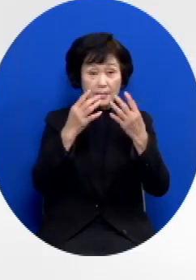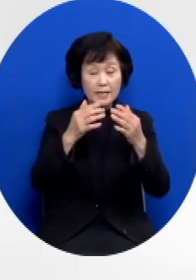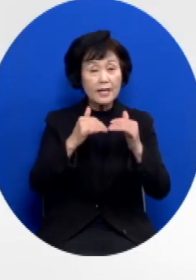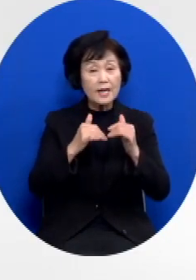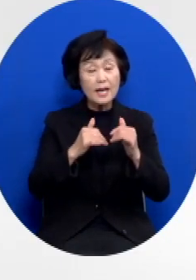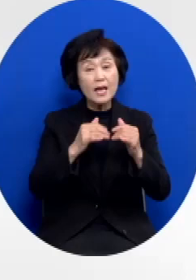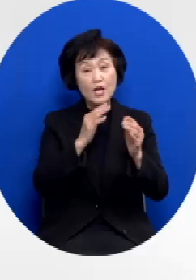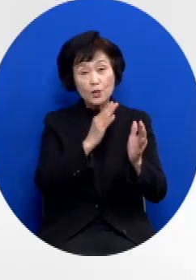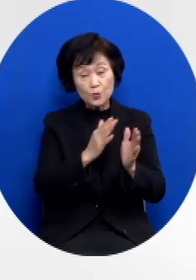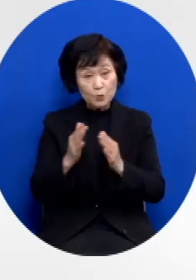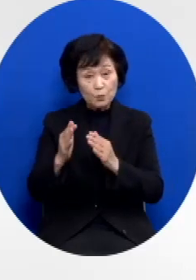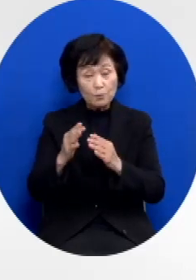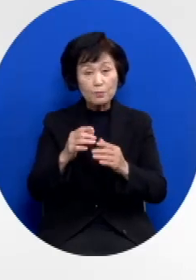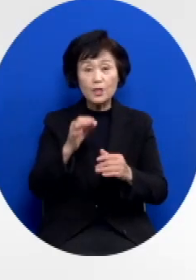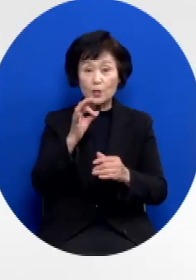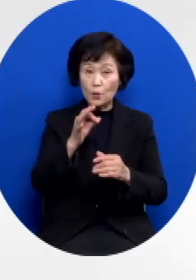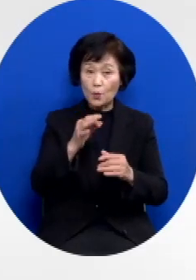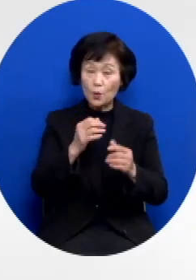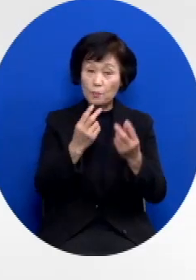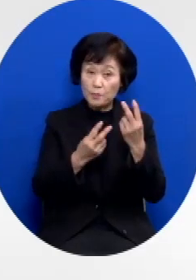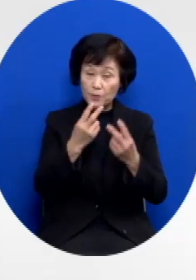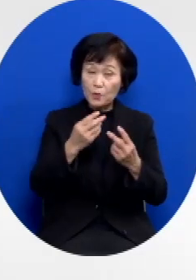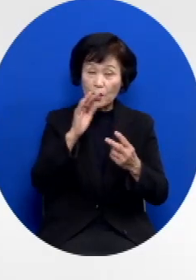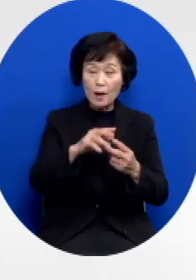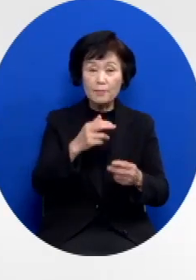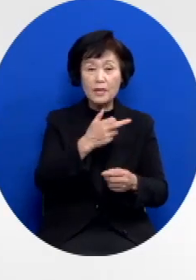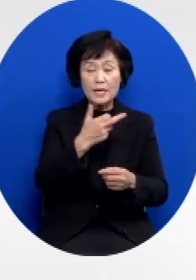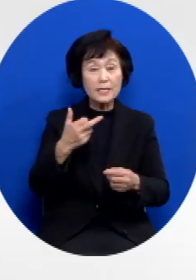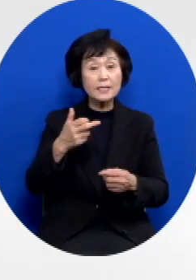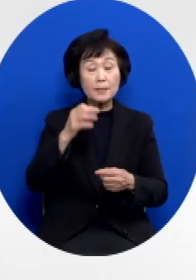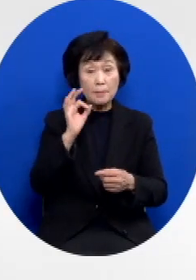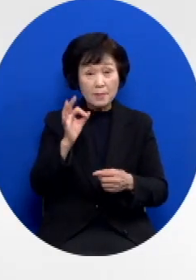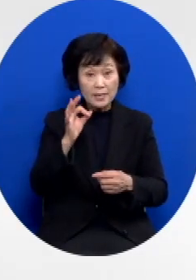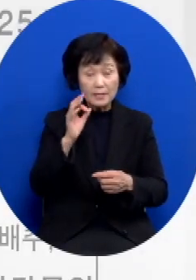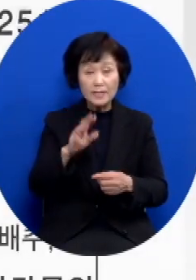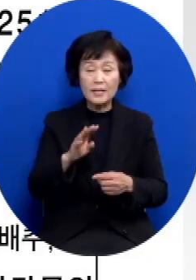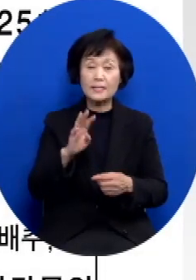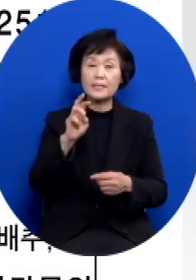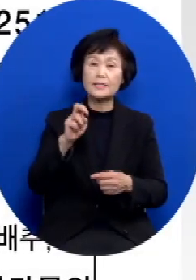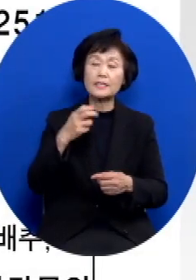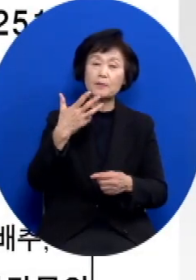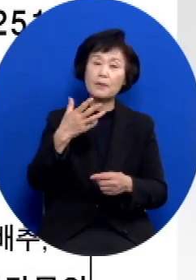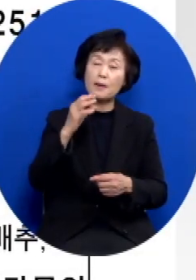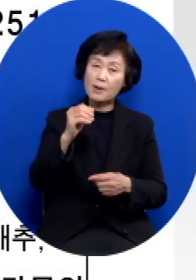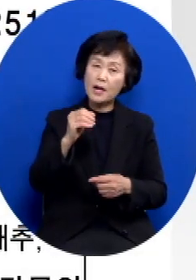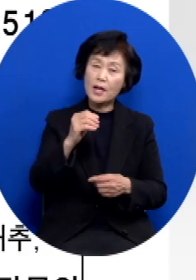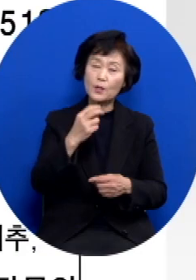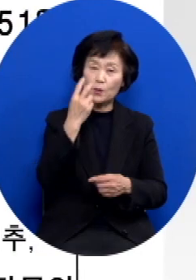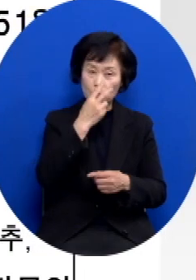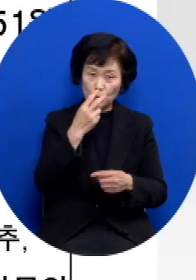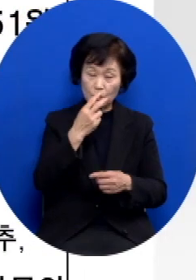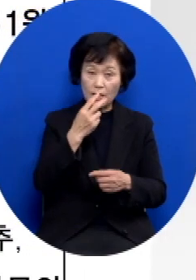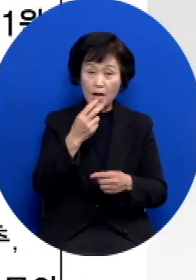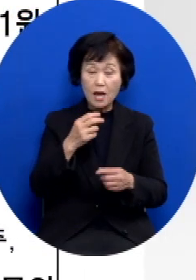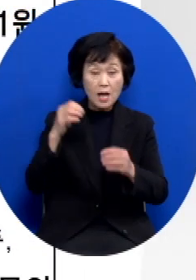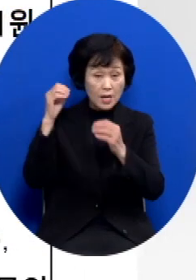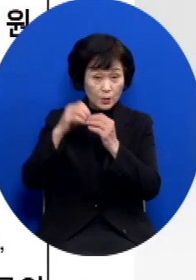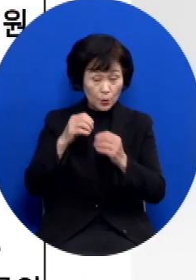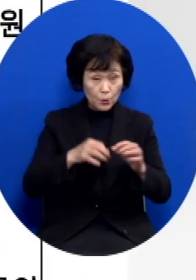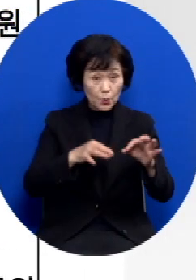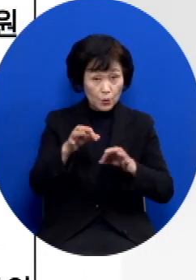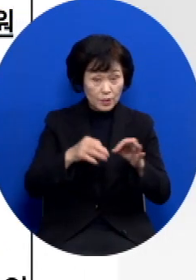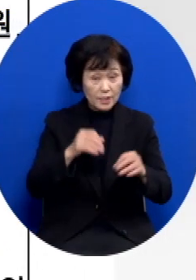결과 대형마트 구매 비용은 지난해보다 4% 오른 약 28만 원으로 조사됐습니다.